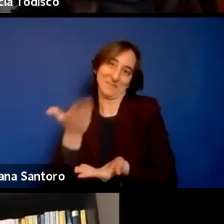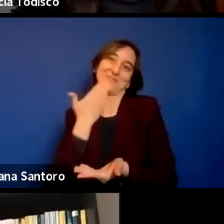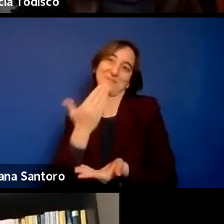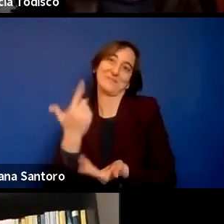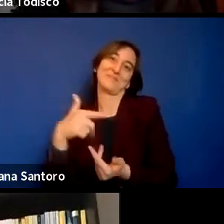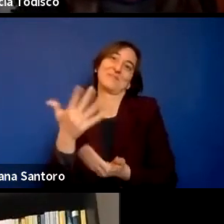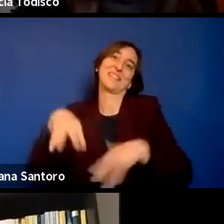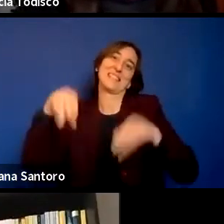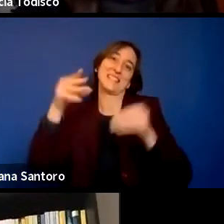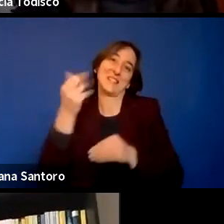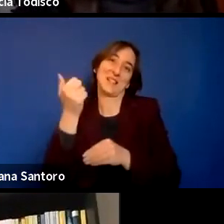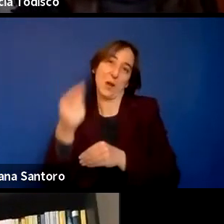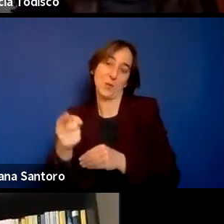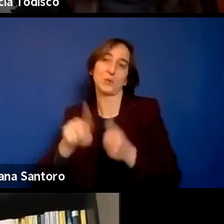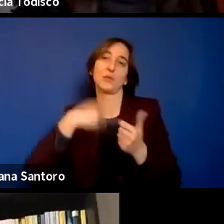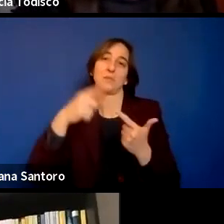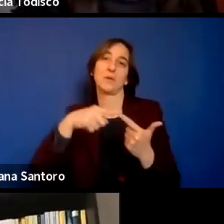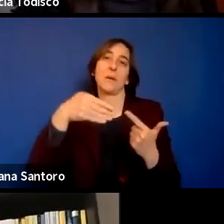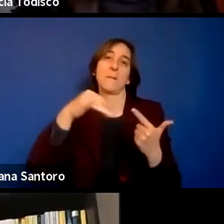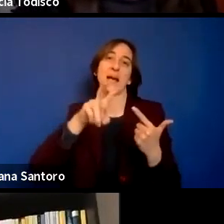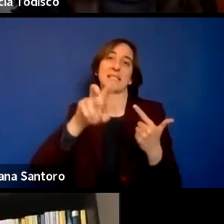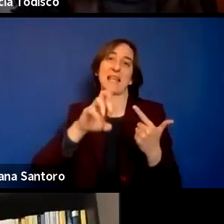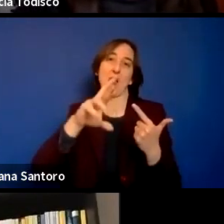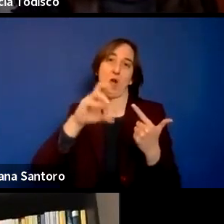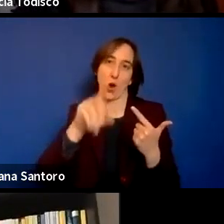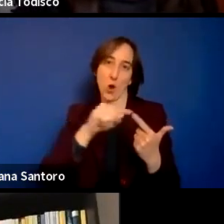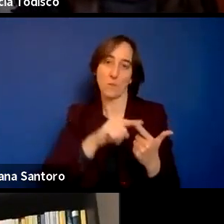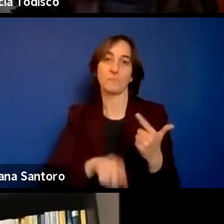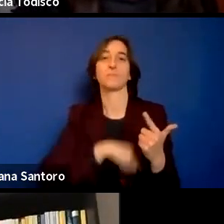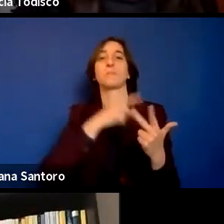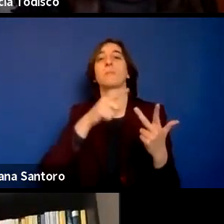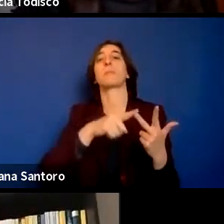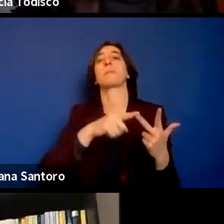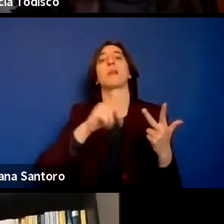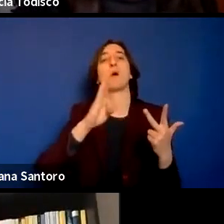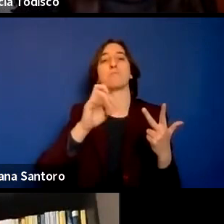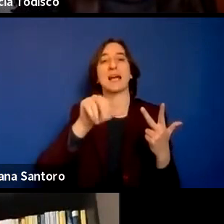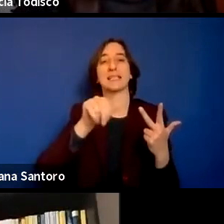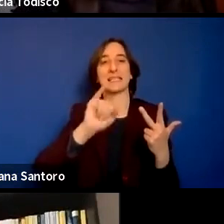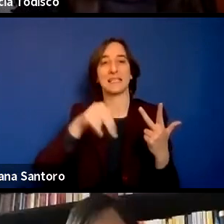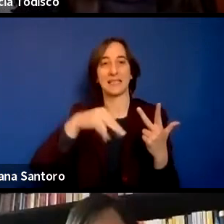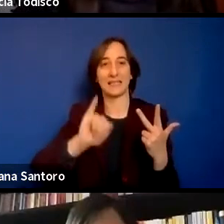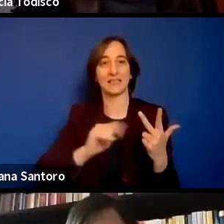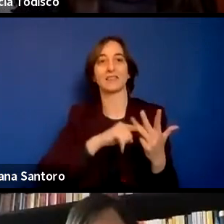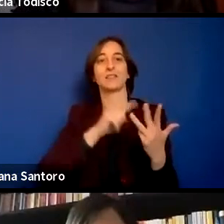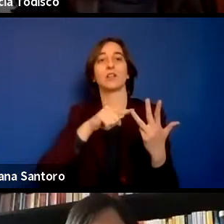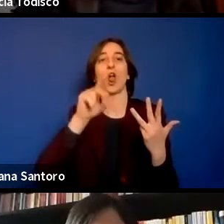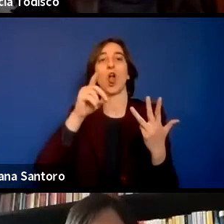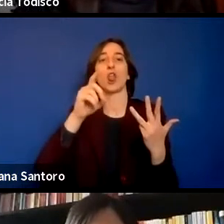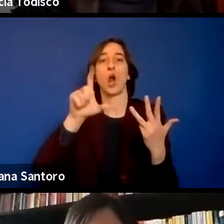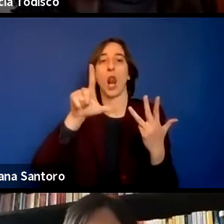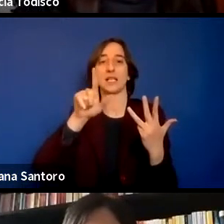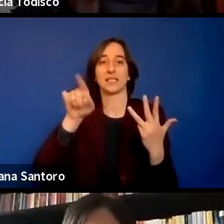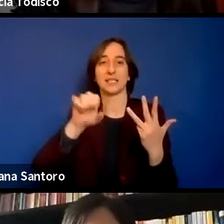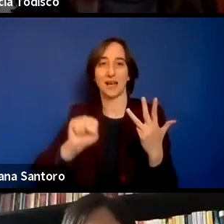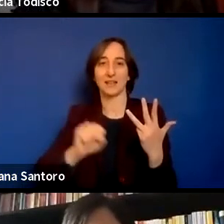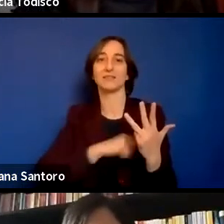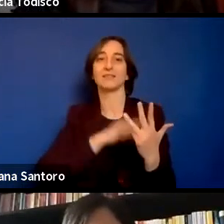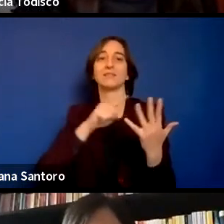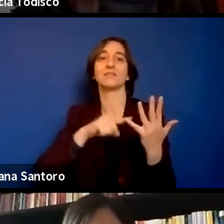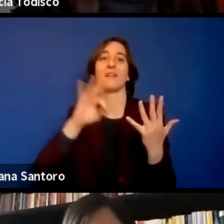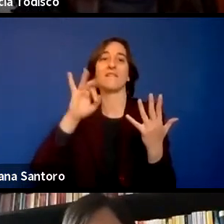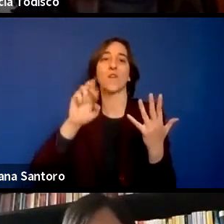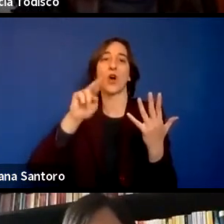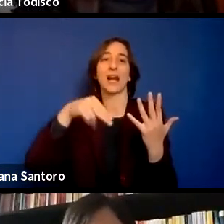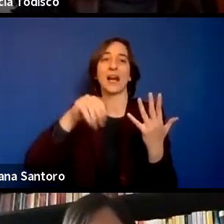Luisa Mazzeo, Lucia Brasini, Enrico Dolza, Fabio Fornasari,